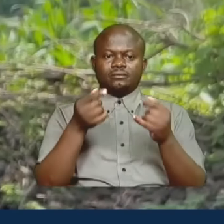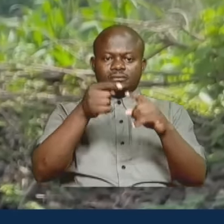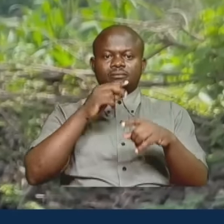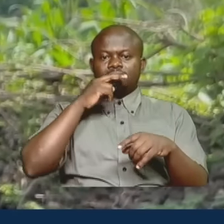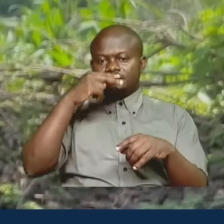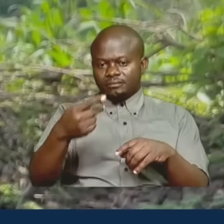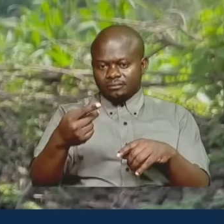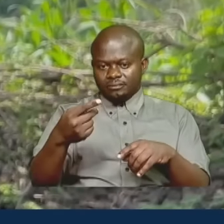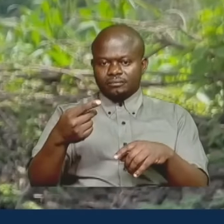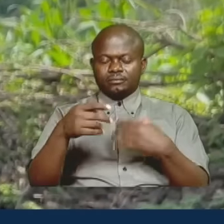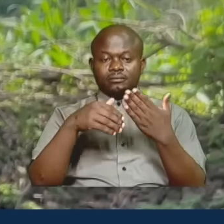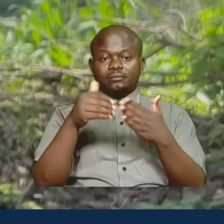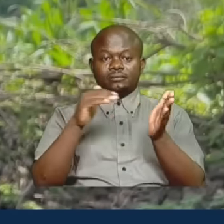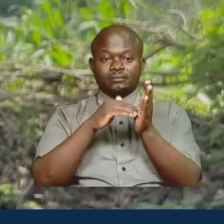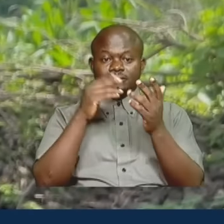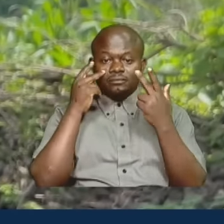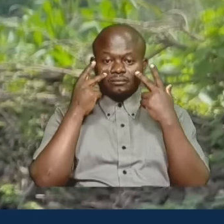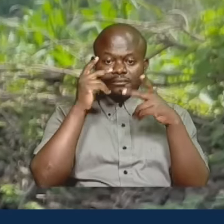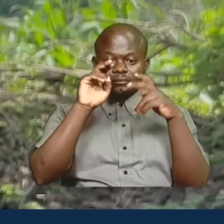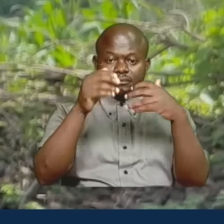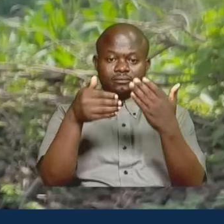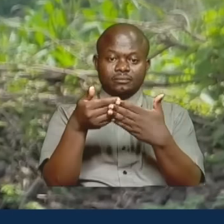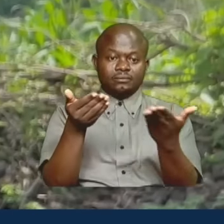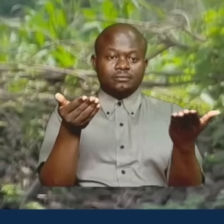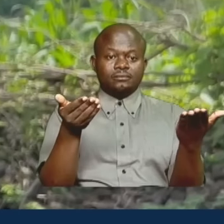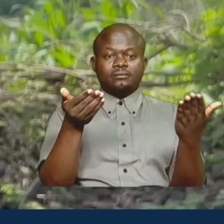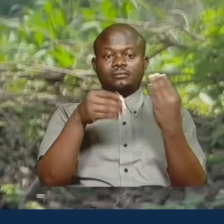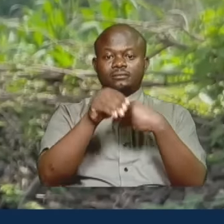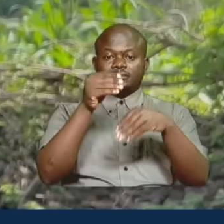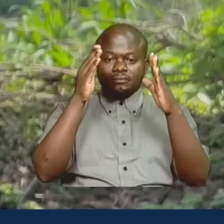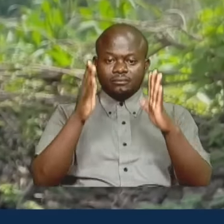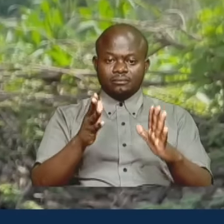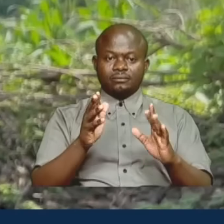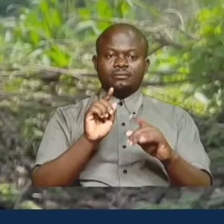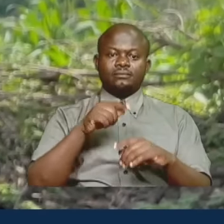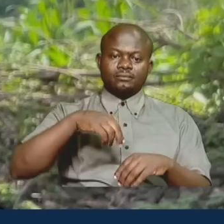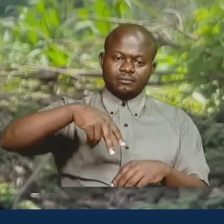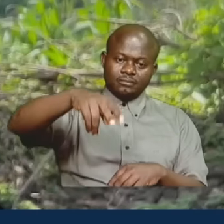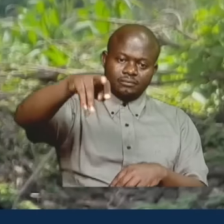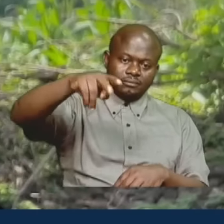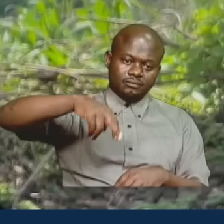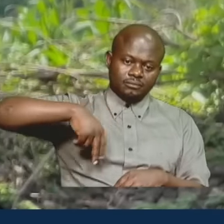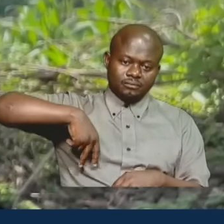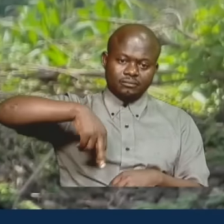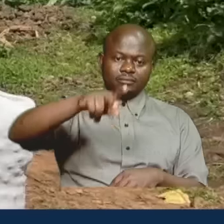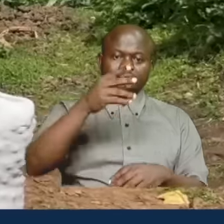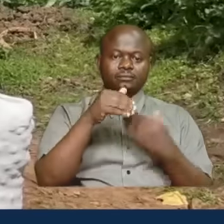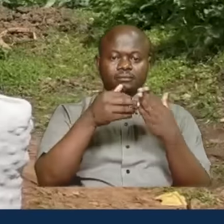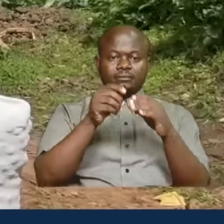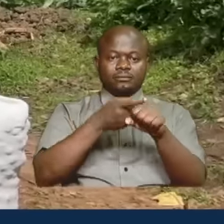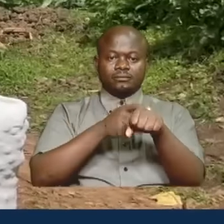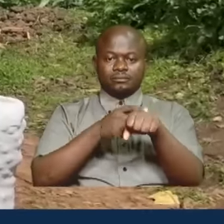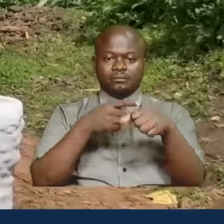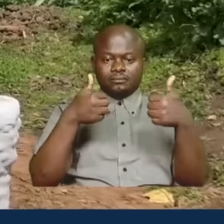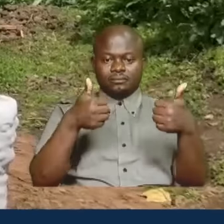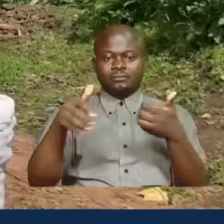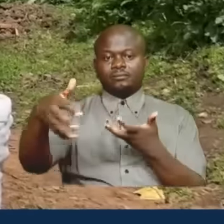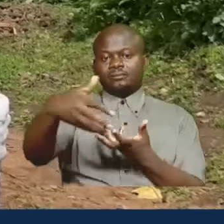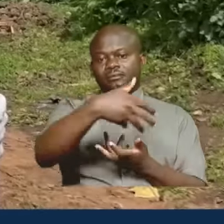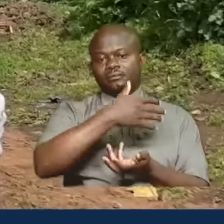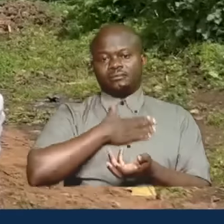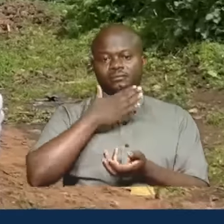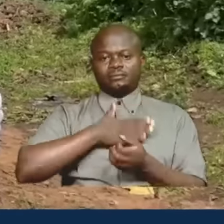igisubizo nyango wabonye ko hari abacuruzi bari kugenda umunota ku munota nk'ubu wabonye ko ibirayi byeze bari gusarura